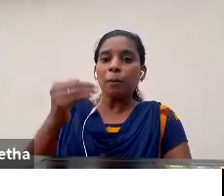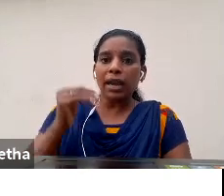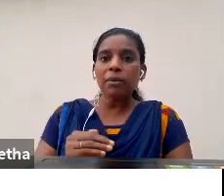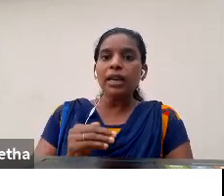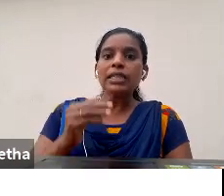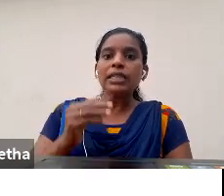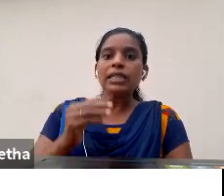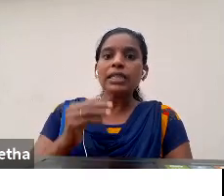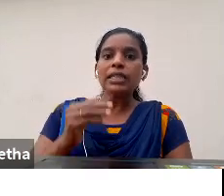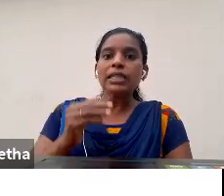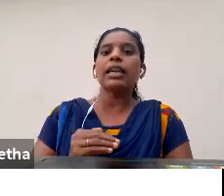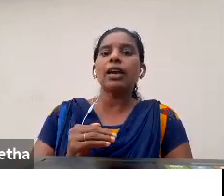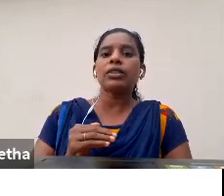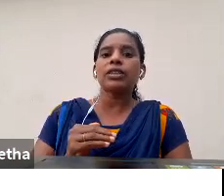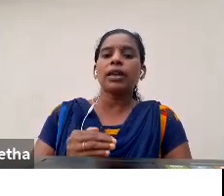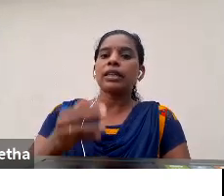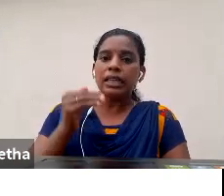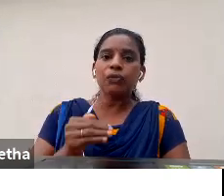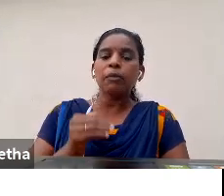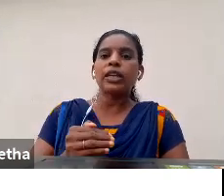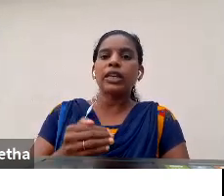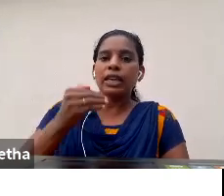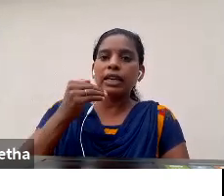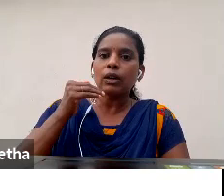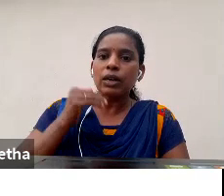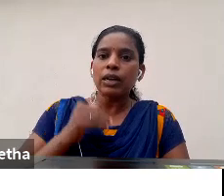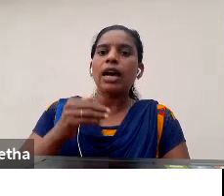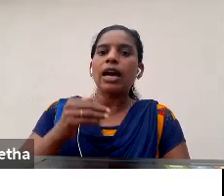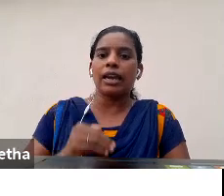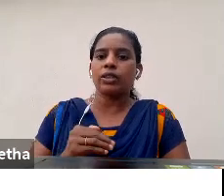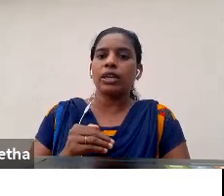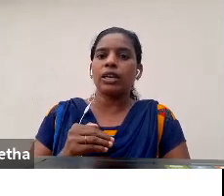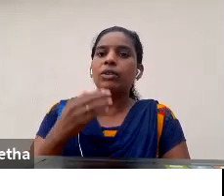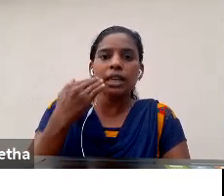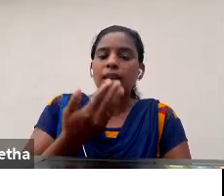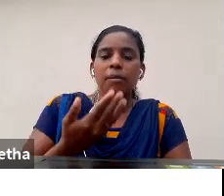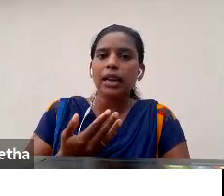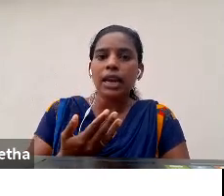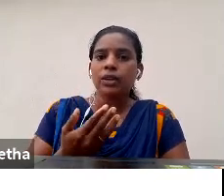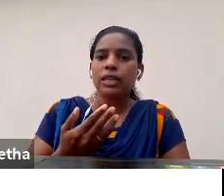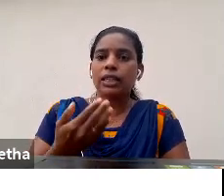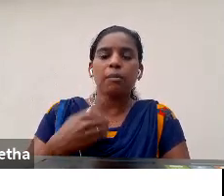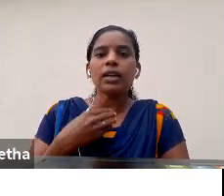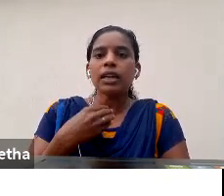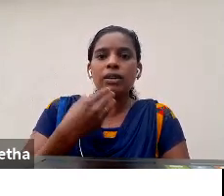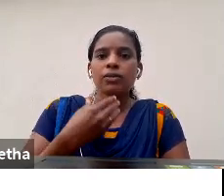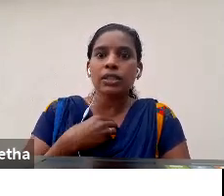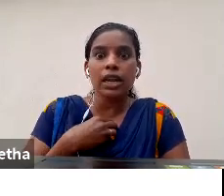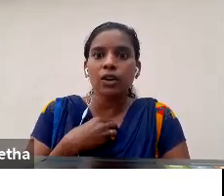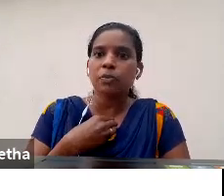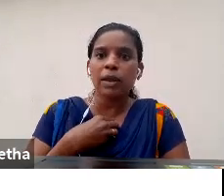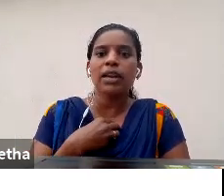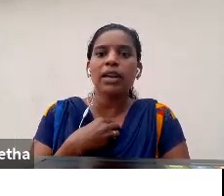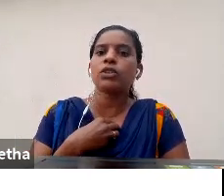അപ്പോ പ്രൈമറി സൈൻ ലാംഗ്വേജ് എന്ന് പറയുന്നത് ഡഫ് കമ്മ്യൂണിറ്റിക്ക് ഉള്ള ലാംഗ്വേജ് ആണ്. എന്ന് വെച്ചാൽ അത് നമ്മുടെ ലാംഗ്വേജ് അല്ല.